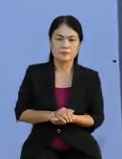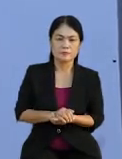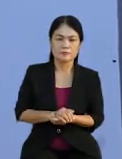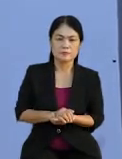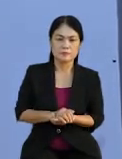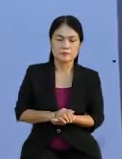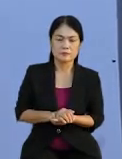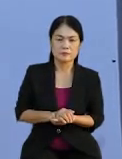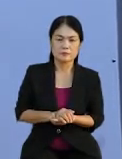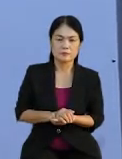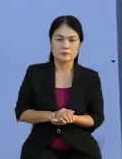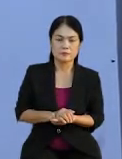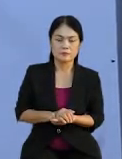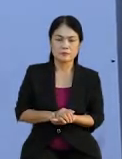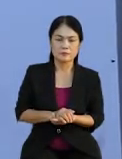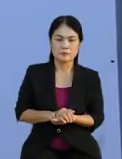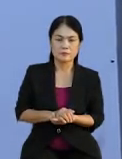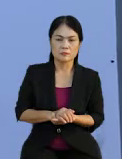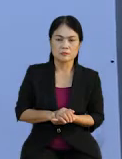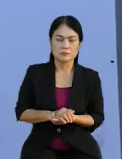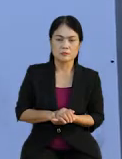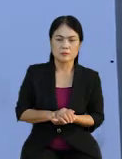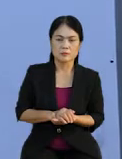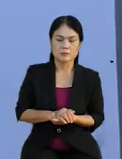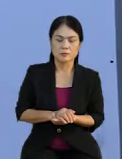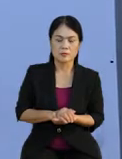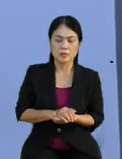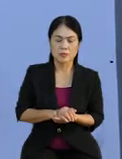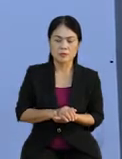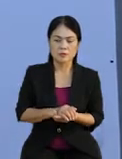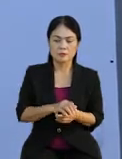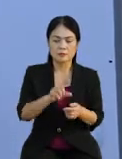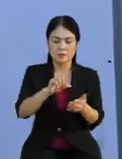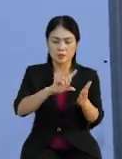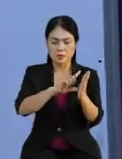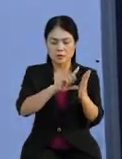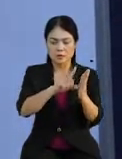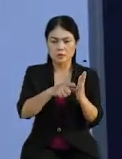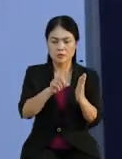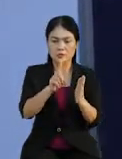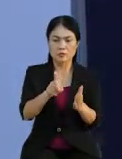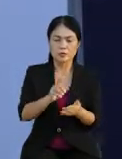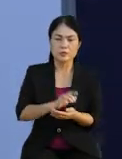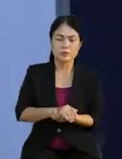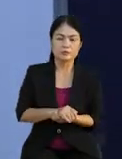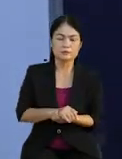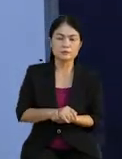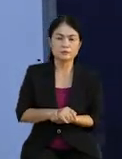nú mùi bá nú mùi tiết